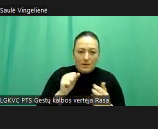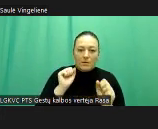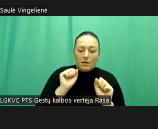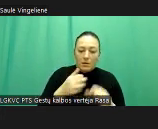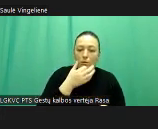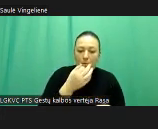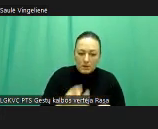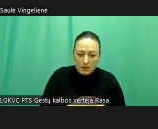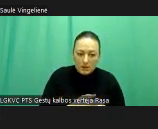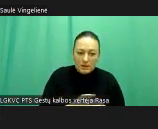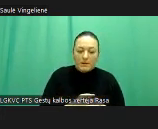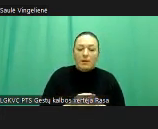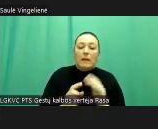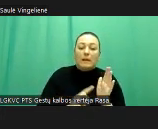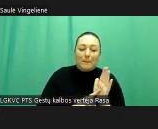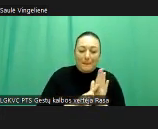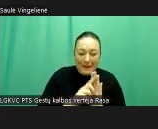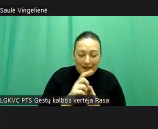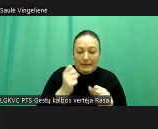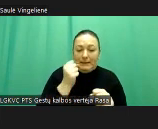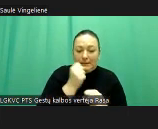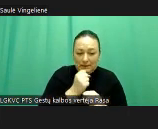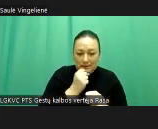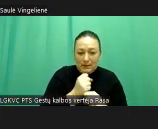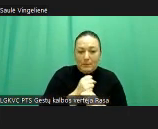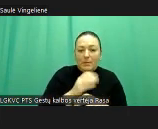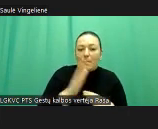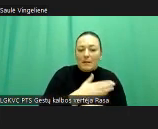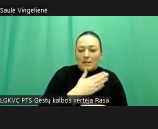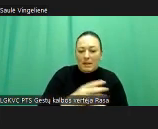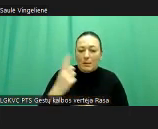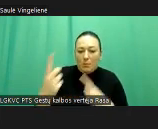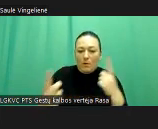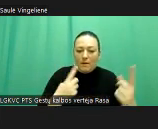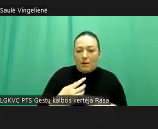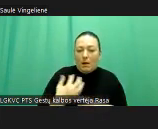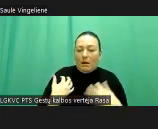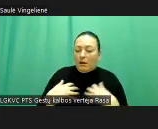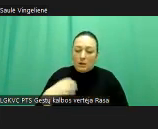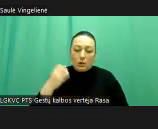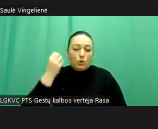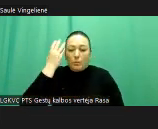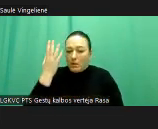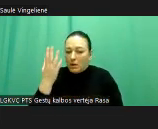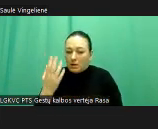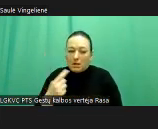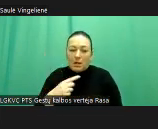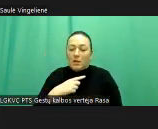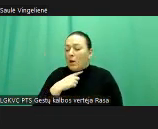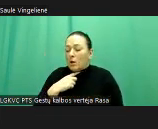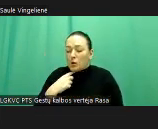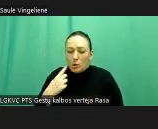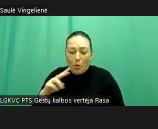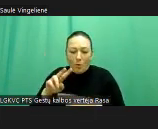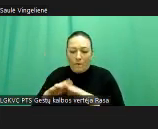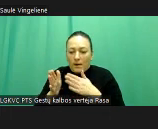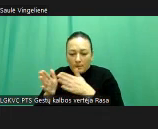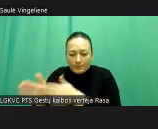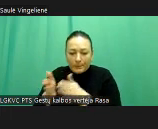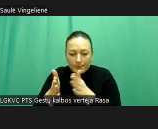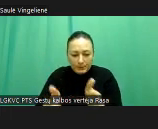kai tik pradeda dirbti kaip atskiri asmenys, labai greitai supranta, kad yra tiek daug sričių